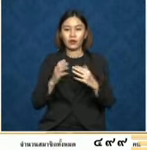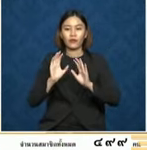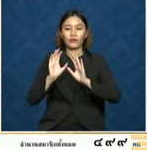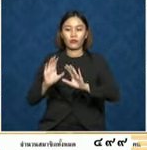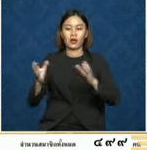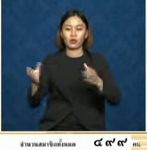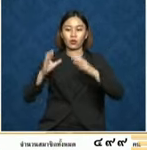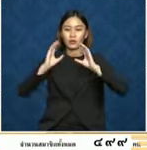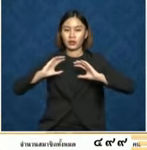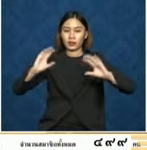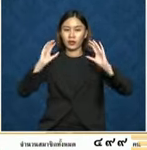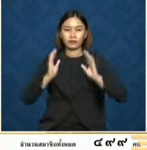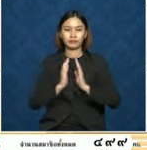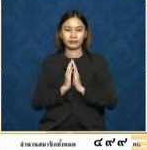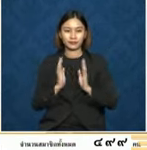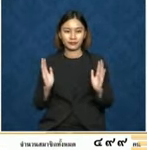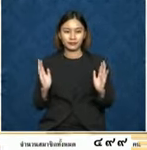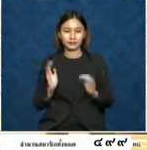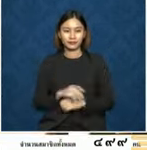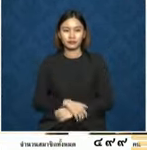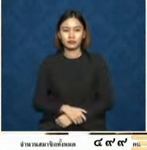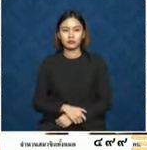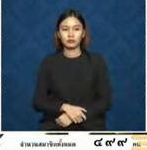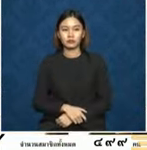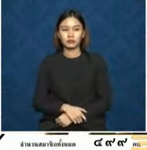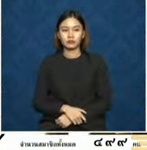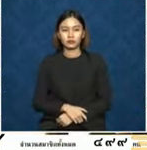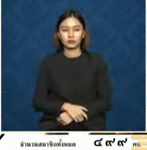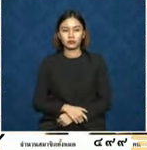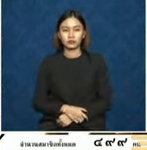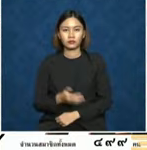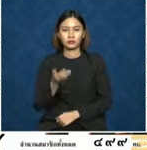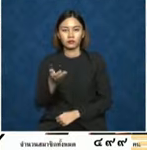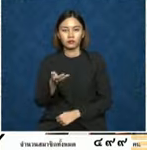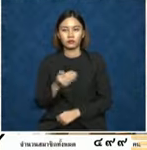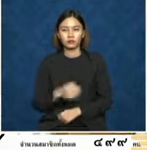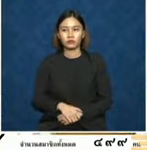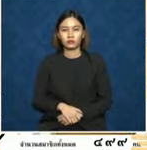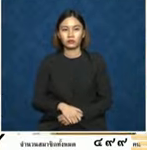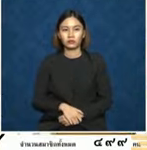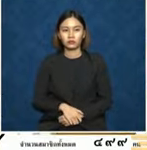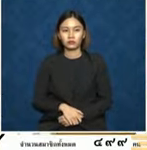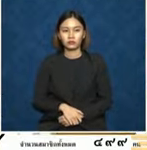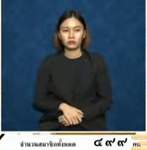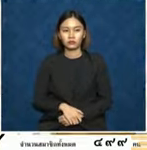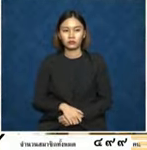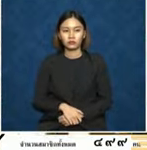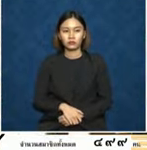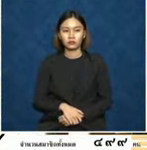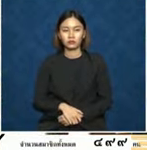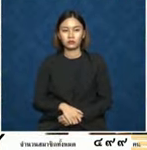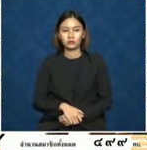บาลด้วยครับขอบคุณครับ ขอบคุณครับเชิญท่านกันตพลดวงอัมพรครับ